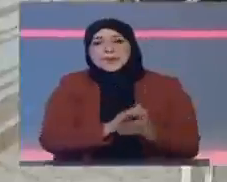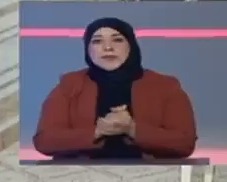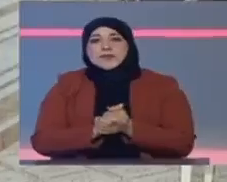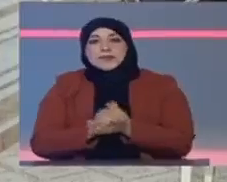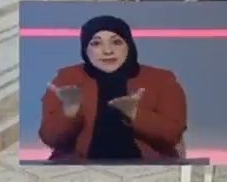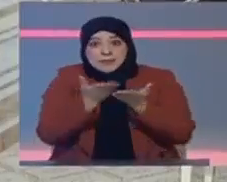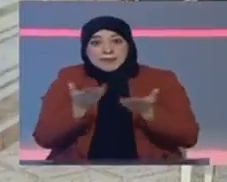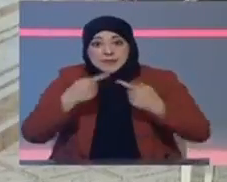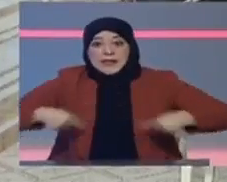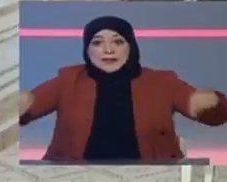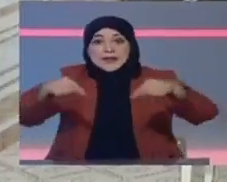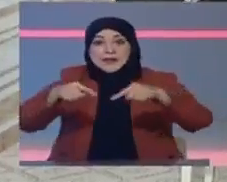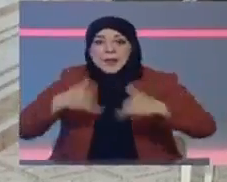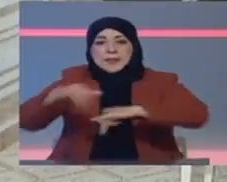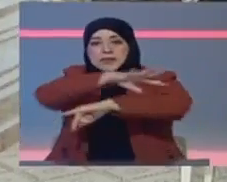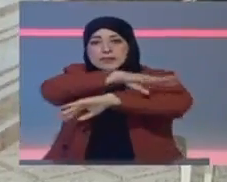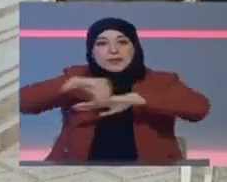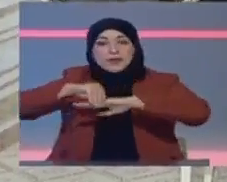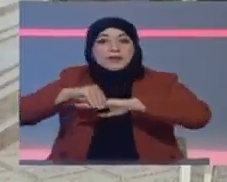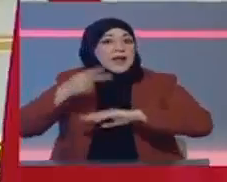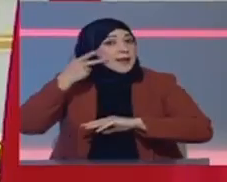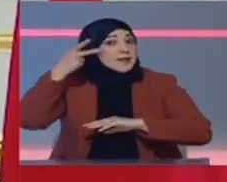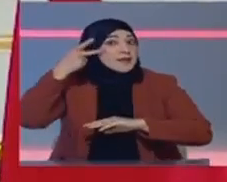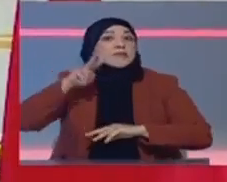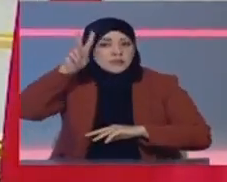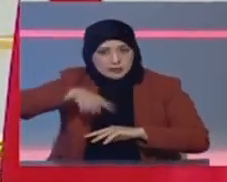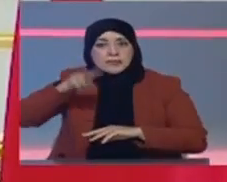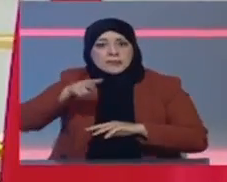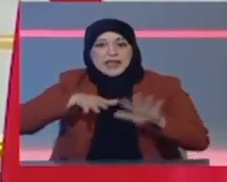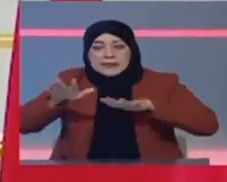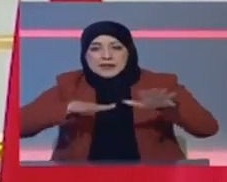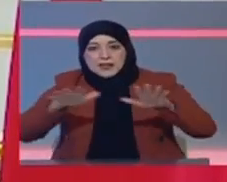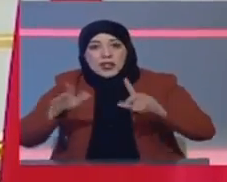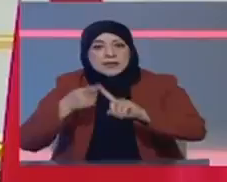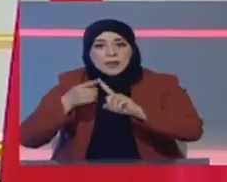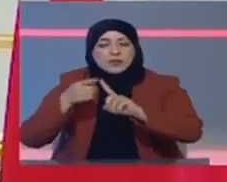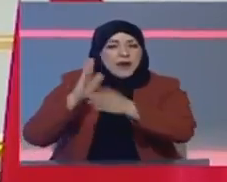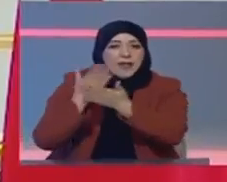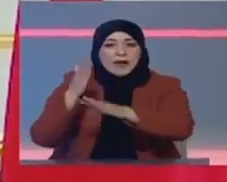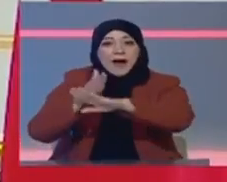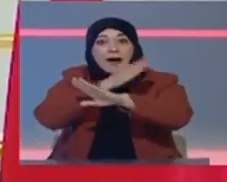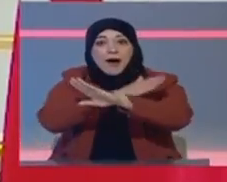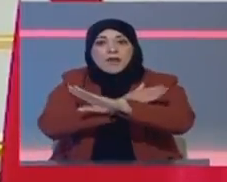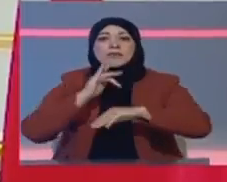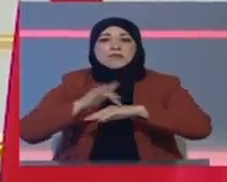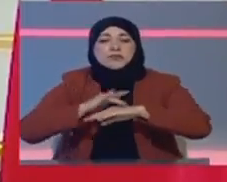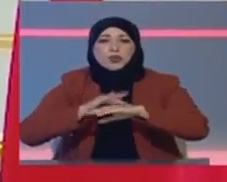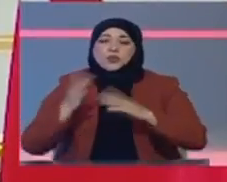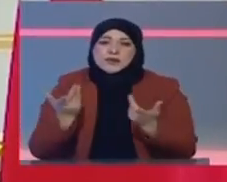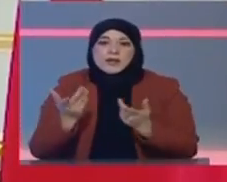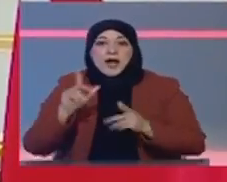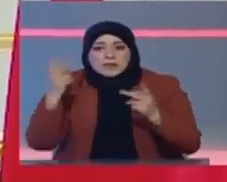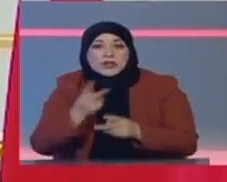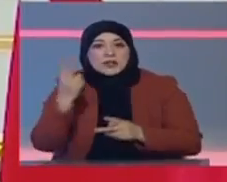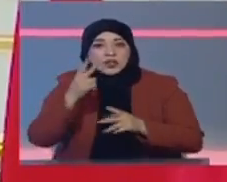اجتماع الامن القومي اكد رئيس الجمهوريه سعيد ان الاجراءات التي تم اتخاذها اجراءات متاخره ولم تعد